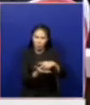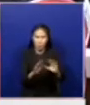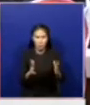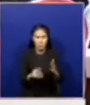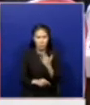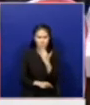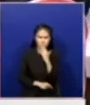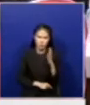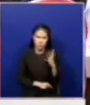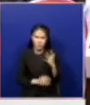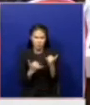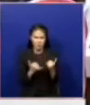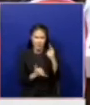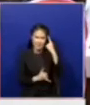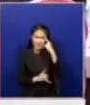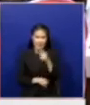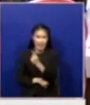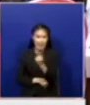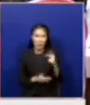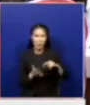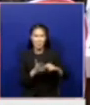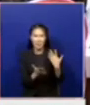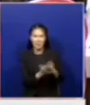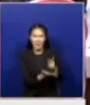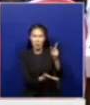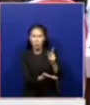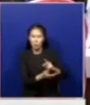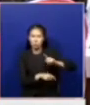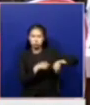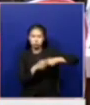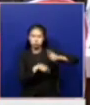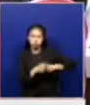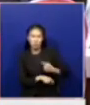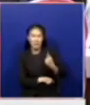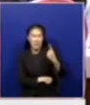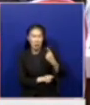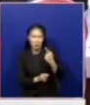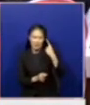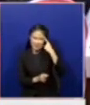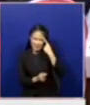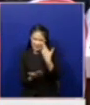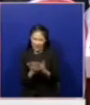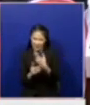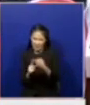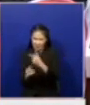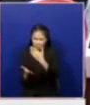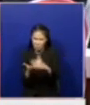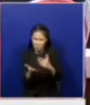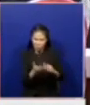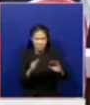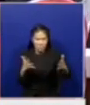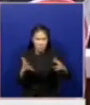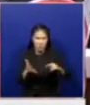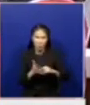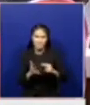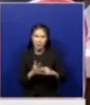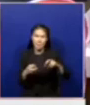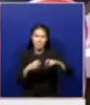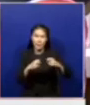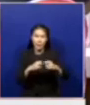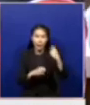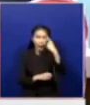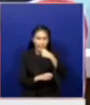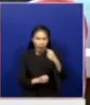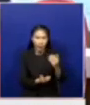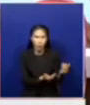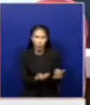เราคงจะคิดจะกู้มาใช้แต่เพียงอย่างเดียวคงไม่ได้เพราะภาระก็จะตกแก่ลูกหลานในอนา